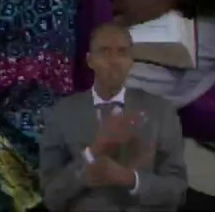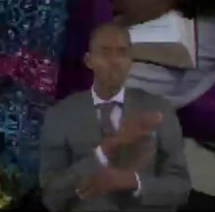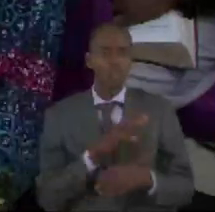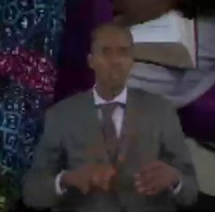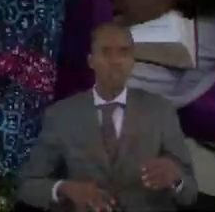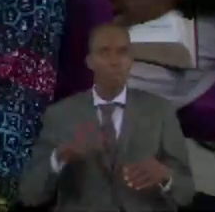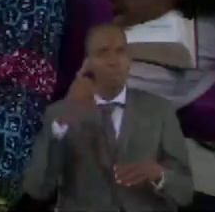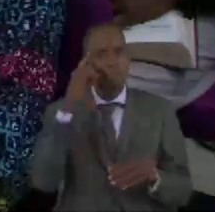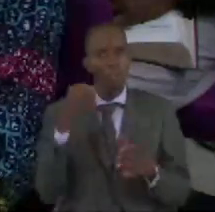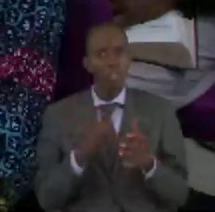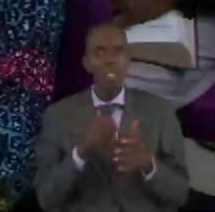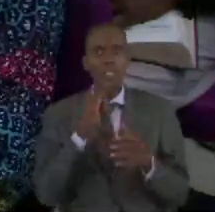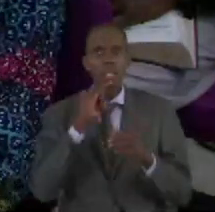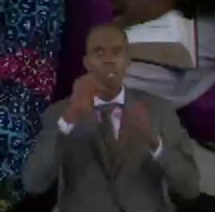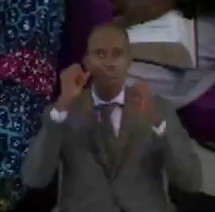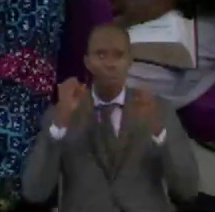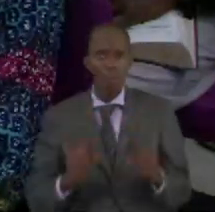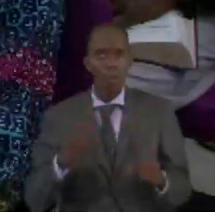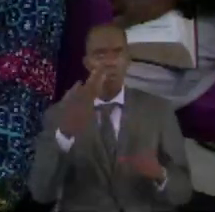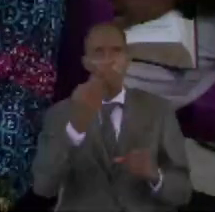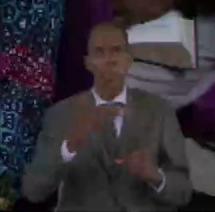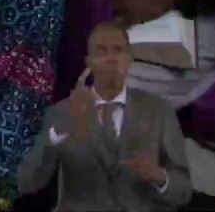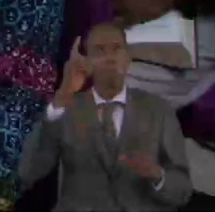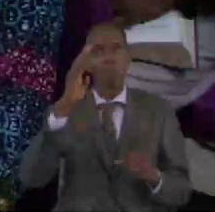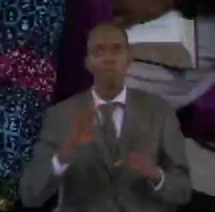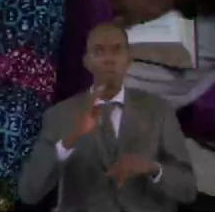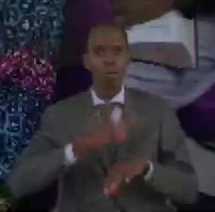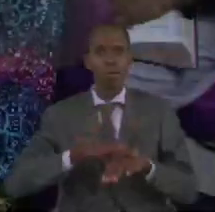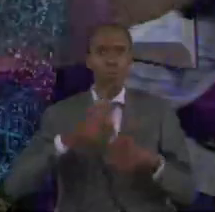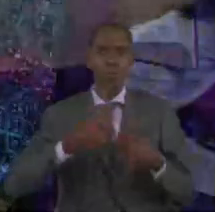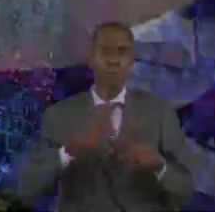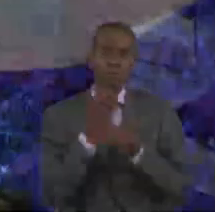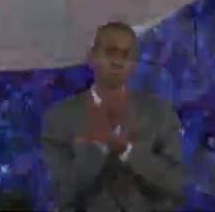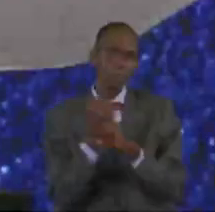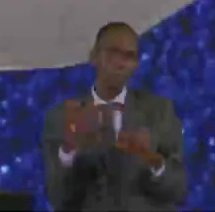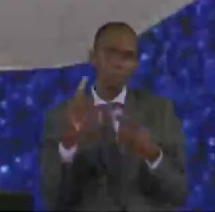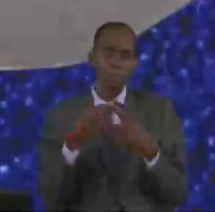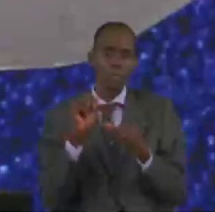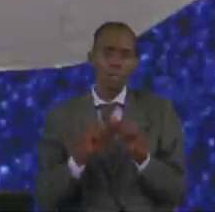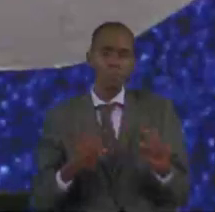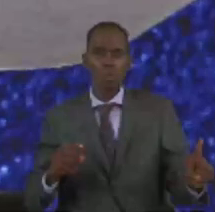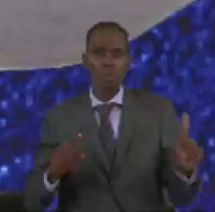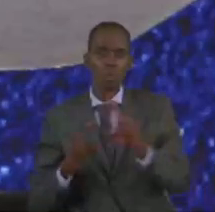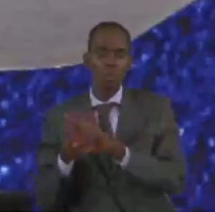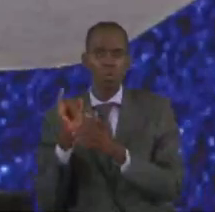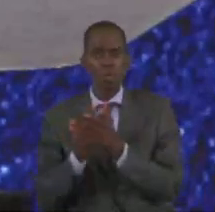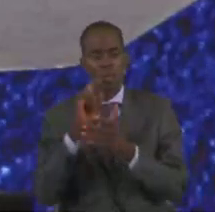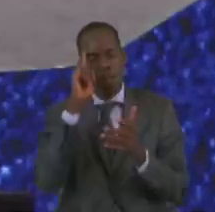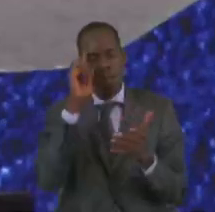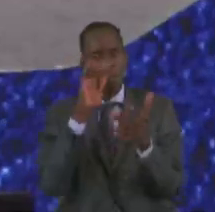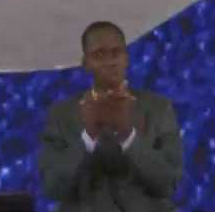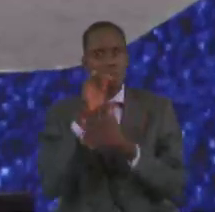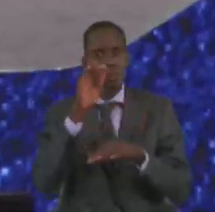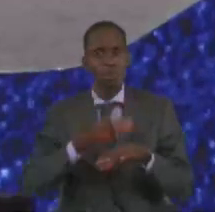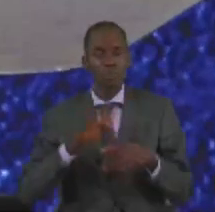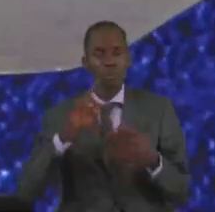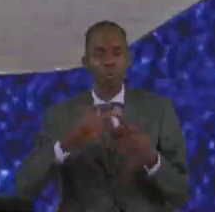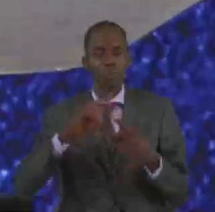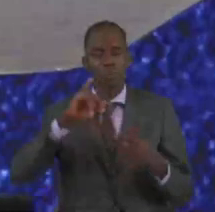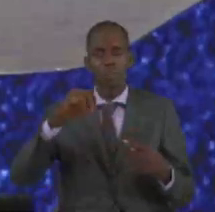je n'ai point honte de l'Évangile. C'est une puissance de Dieu pour le salut de quiconque croit, du